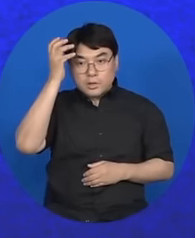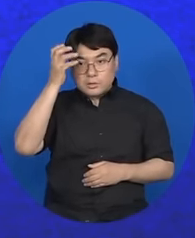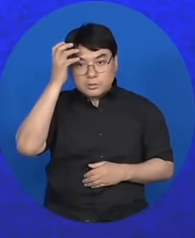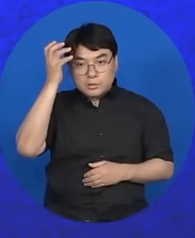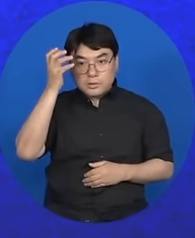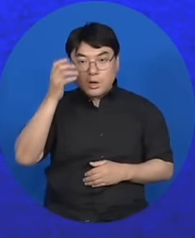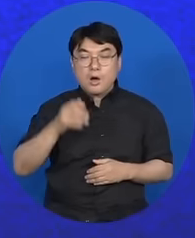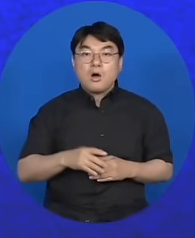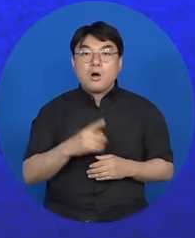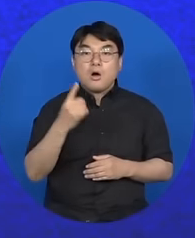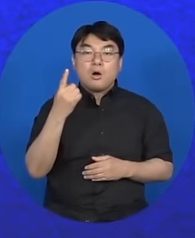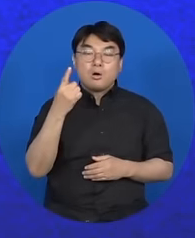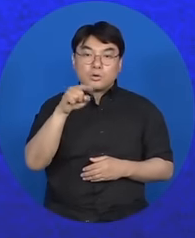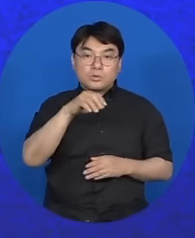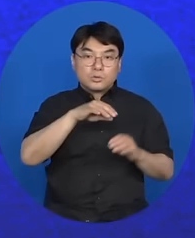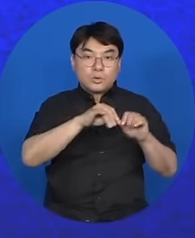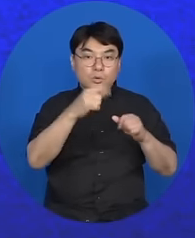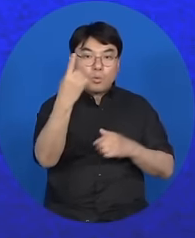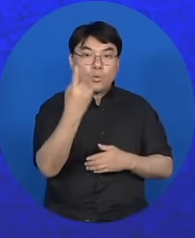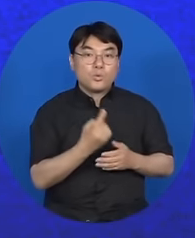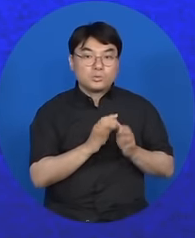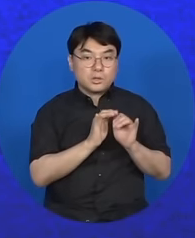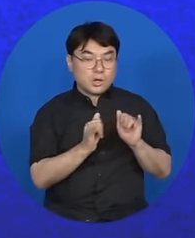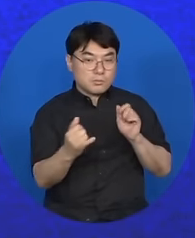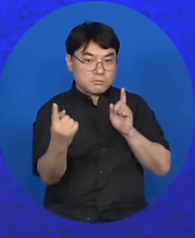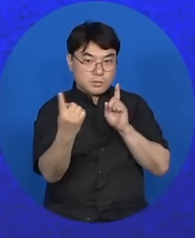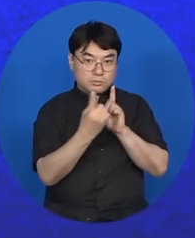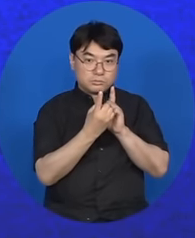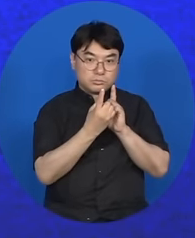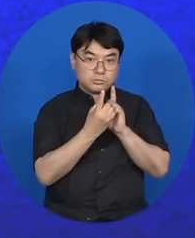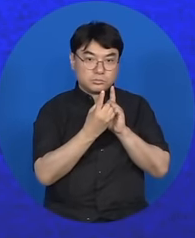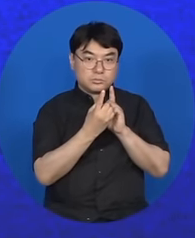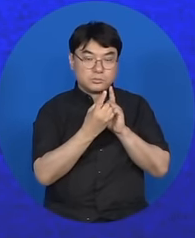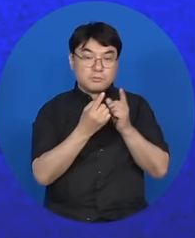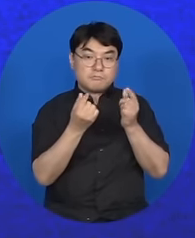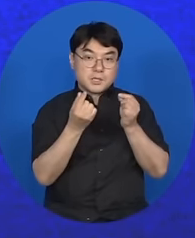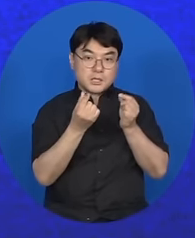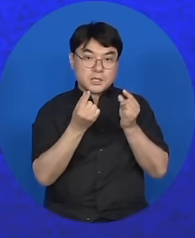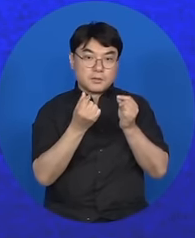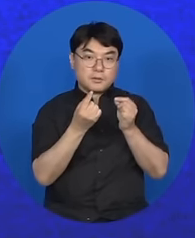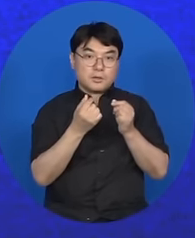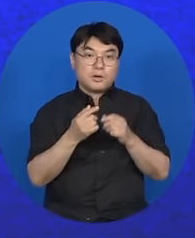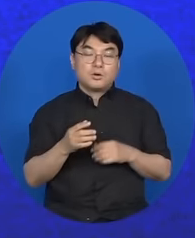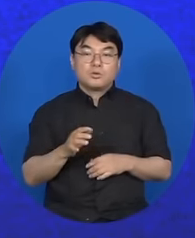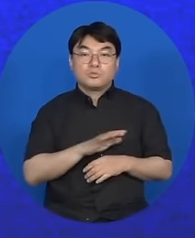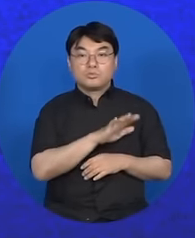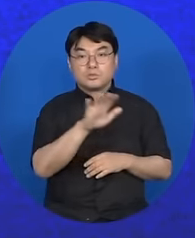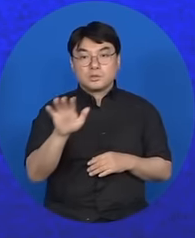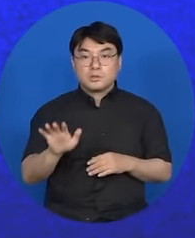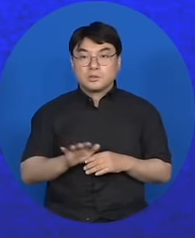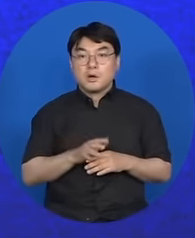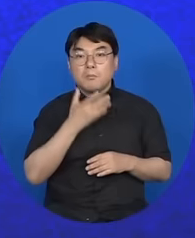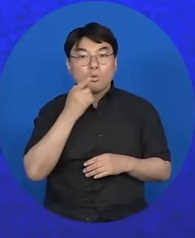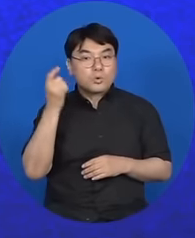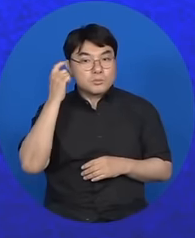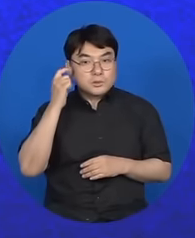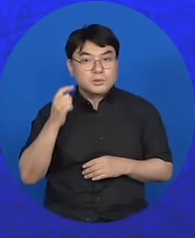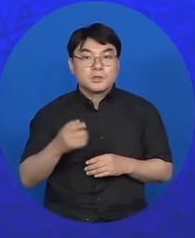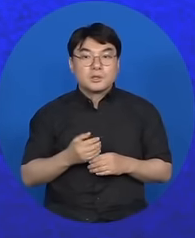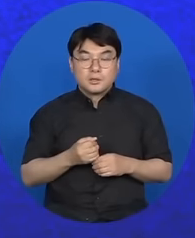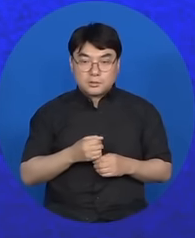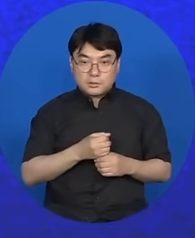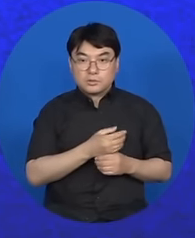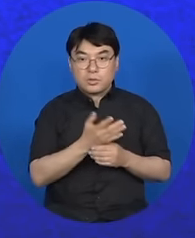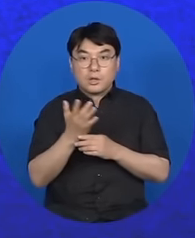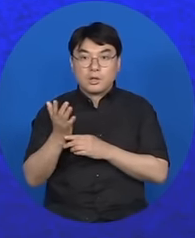온 사람을 만나게 하셨습니다. 이와 비슷한 일이 지금 벌어지고 있어요. 우리는 여전히 땅끝으로 가야 합니다. 복음을 전해야 됩니다. 보내야 합니다.